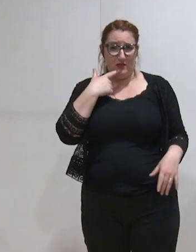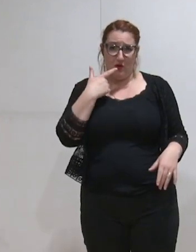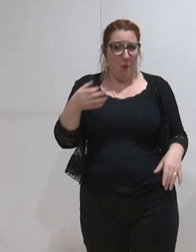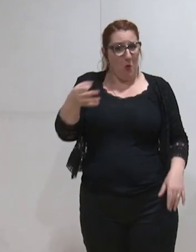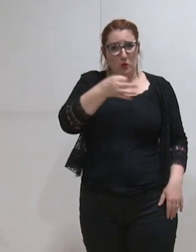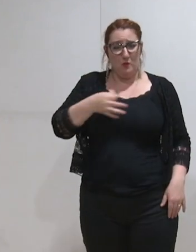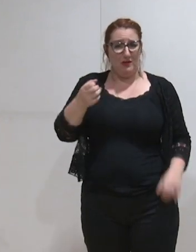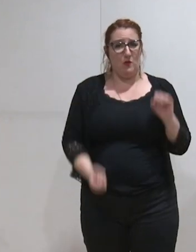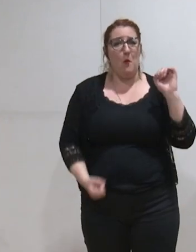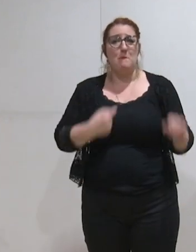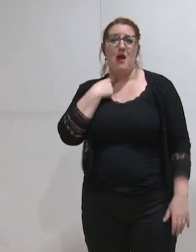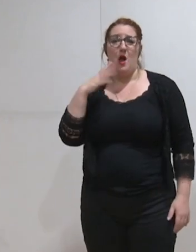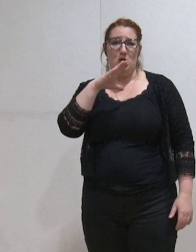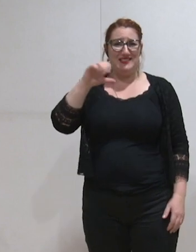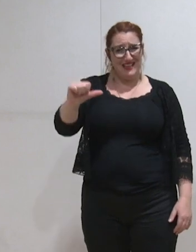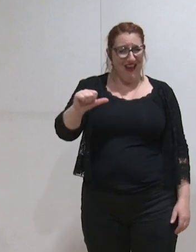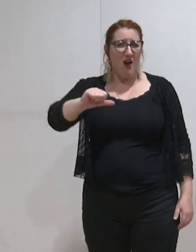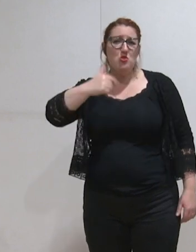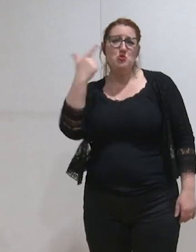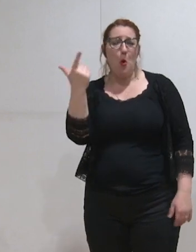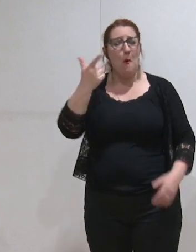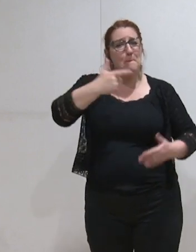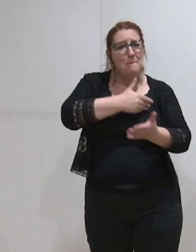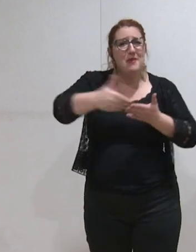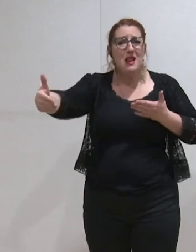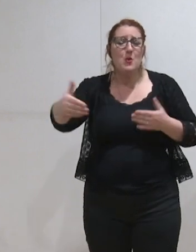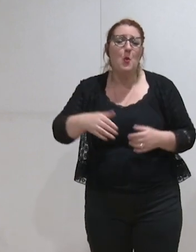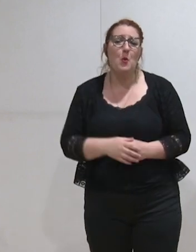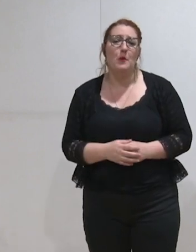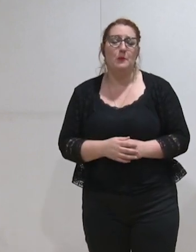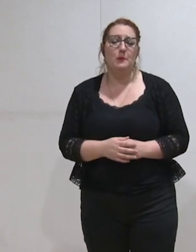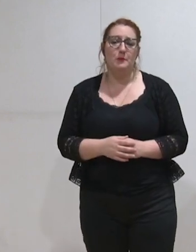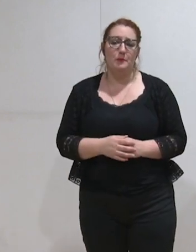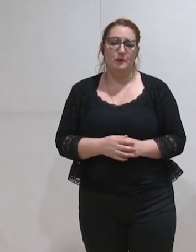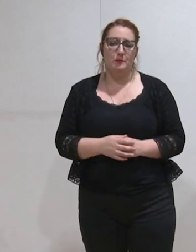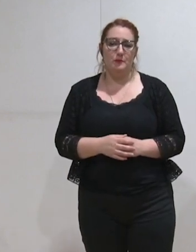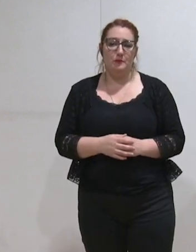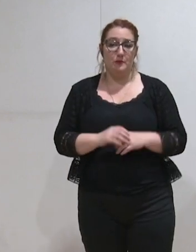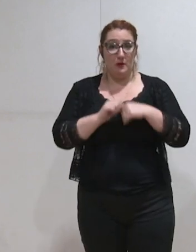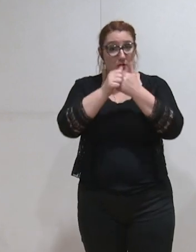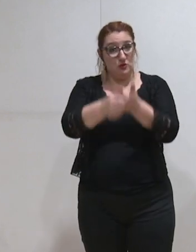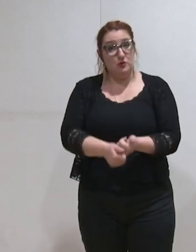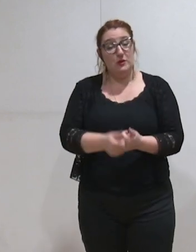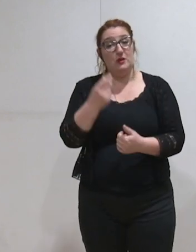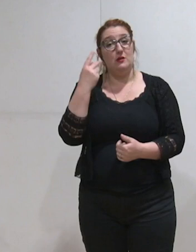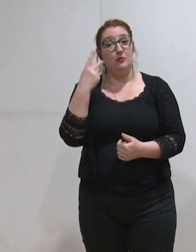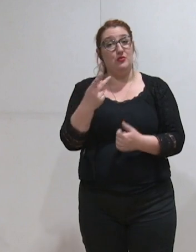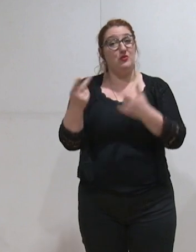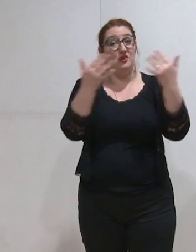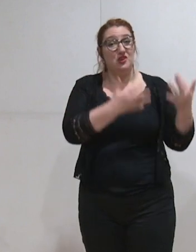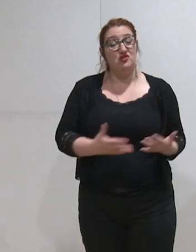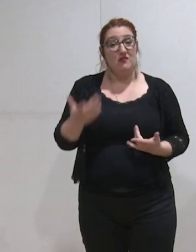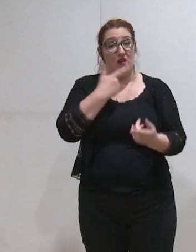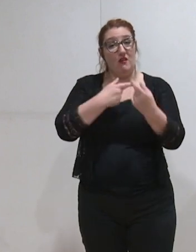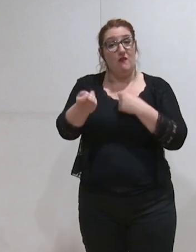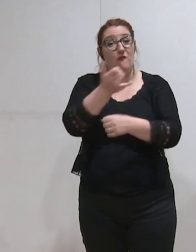millions de chiffres d'affaires si on tient compte si on reprend le chiffre de la foire le mauvais chiffre de la